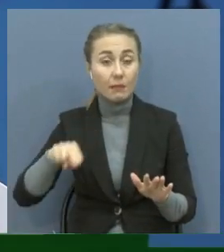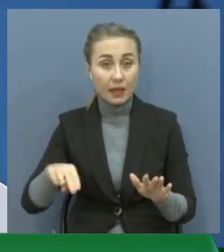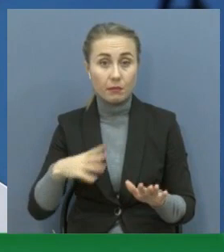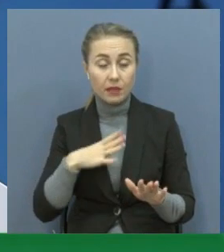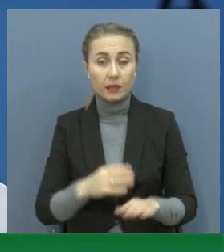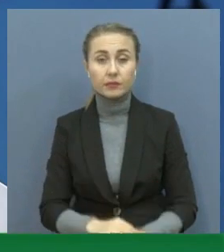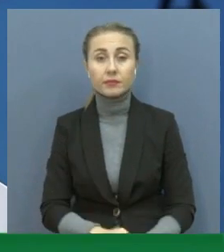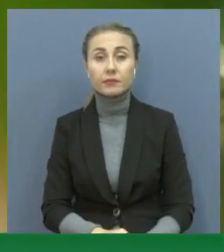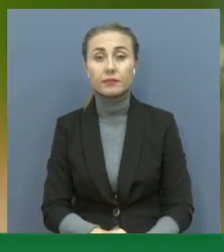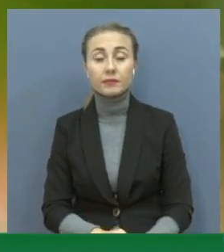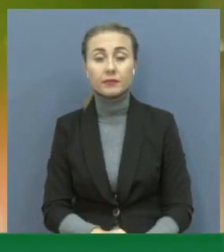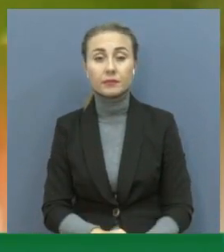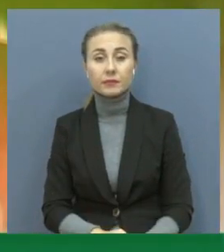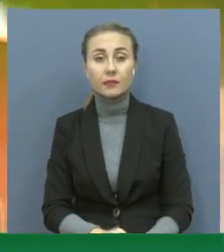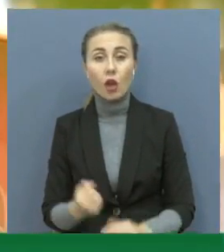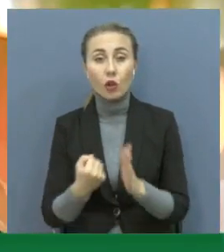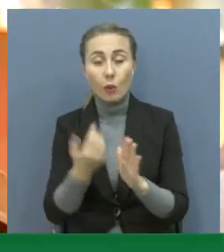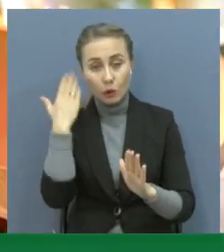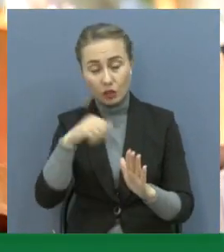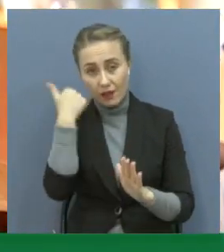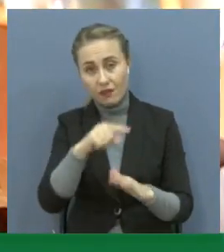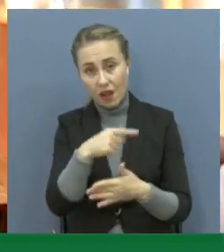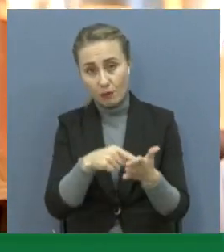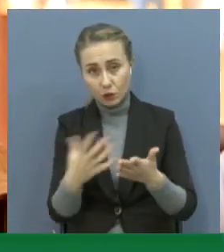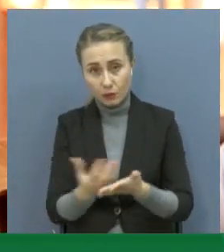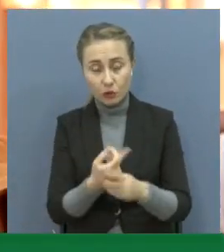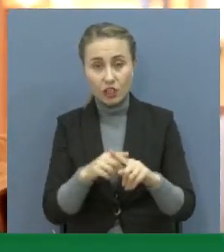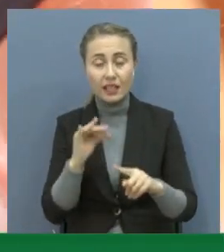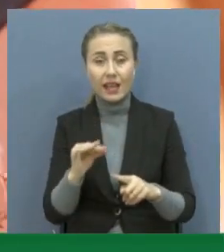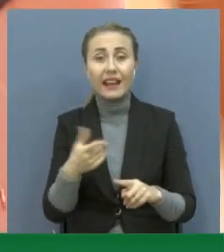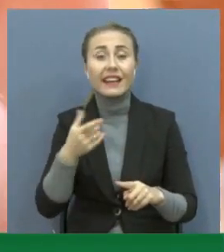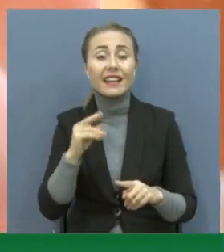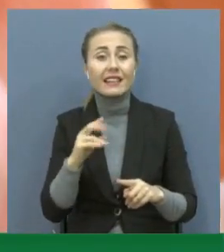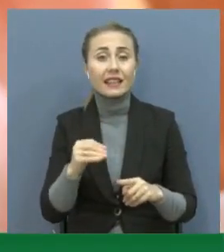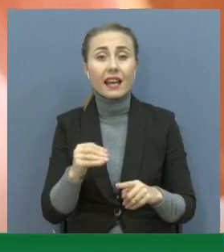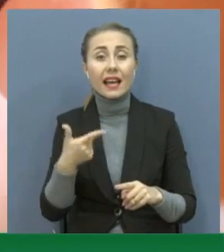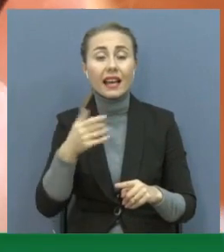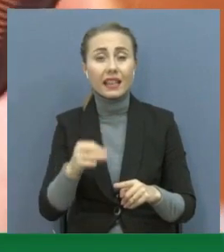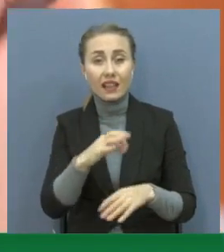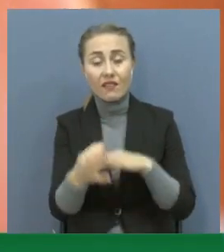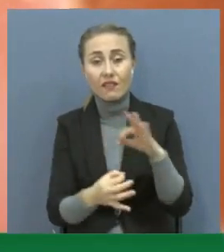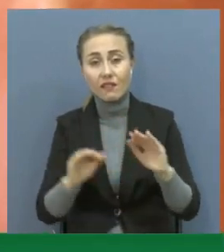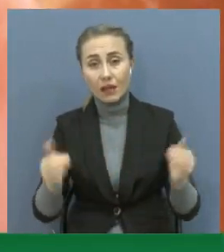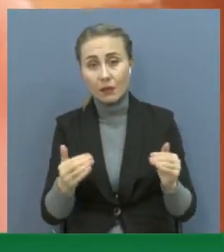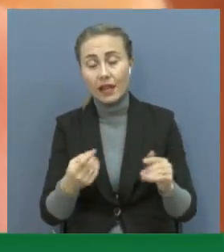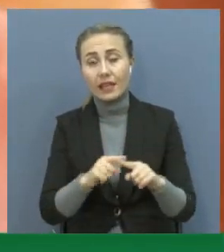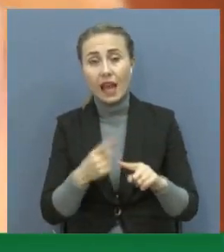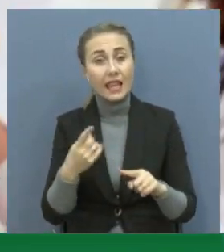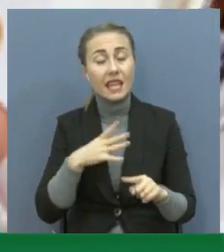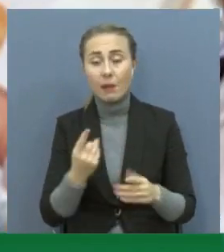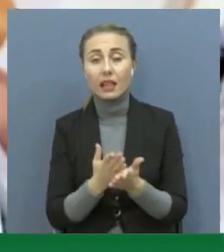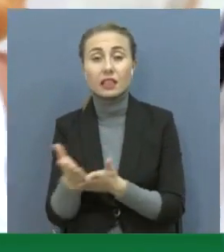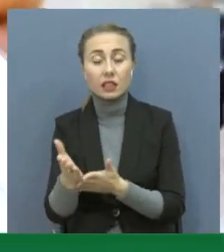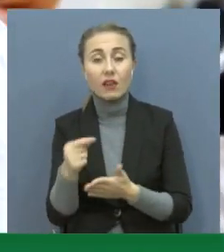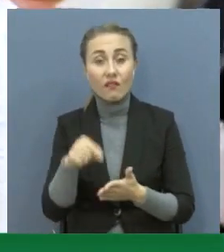расчетных показателей. До прошлого года вопрос получения кредитов и грантов в рамках этого проекта не был односторонним. В этом